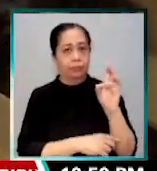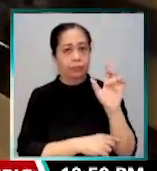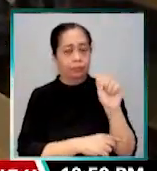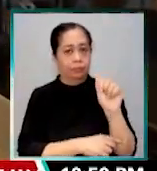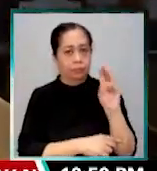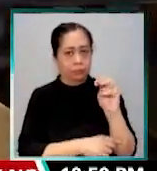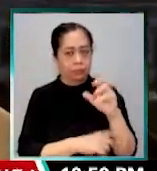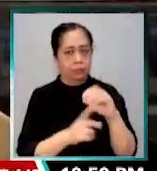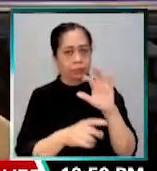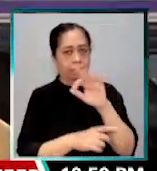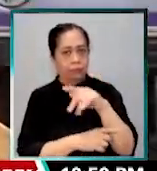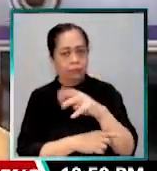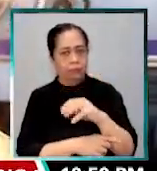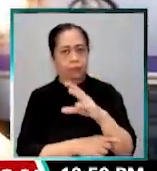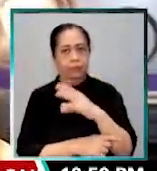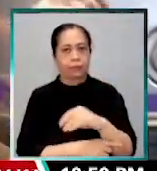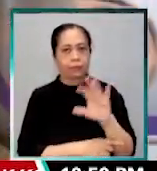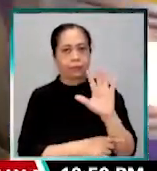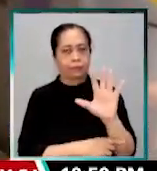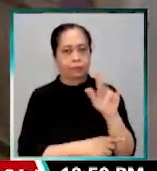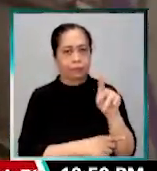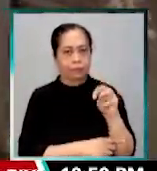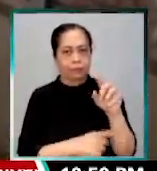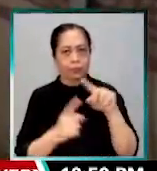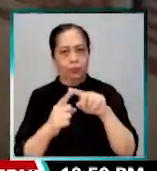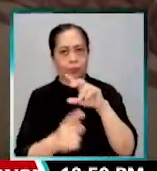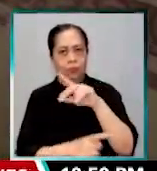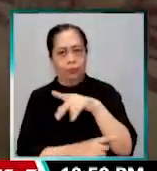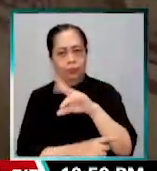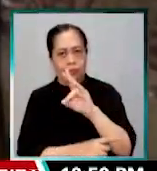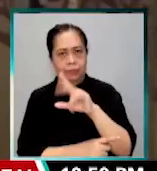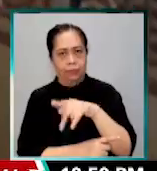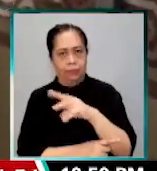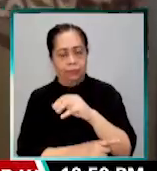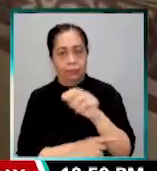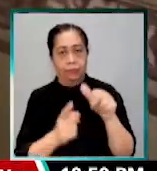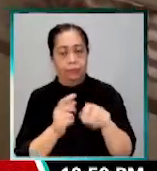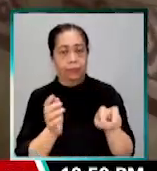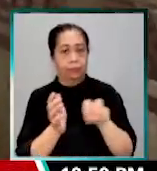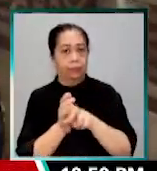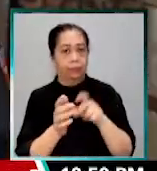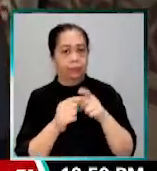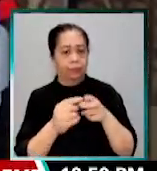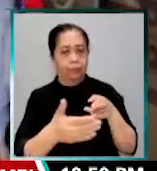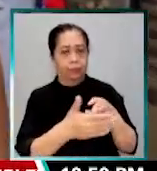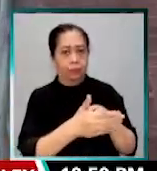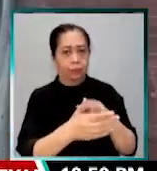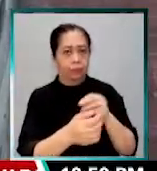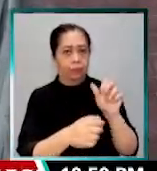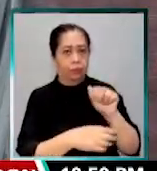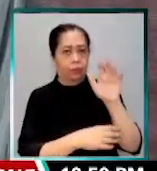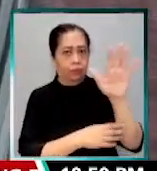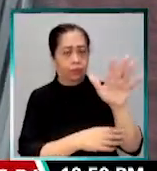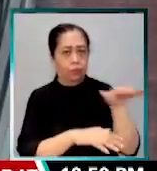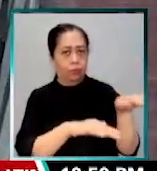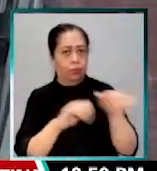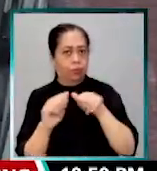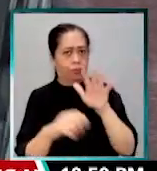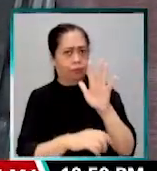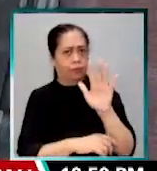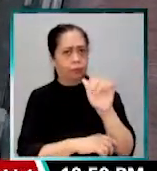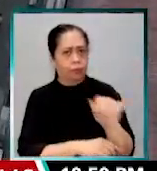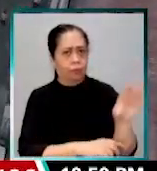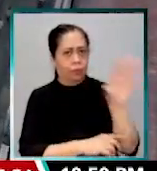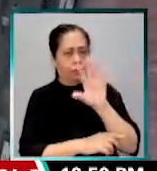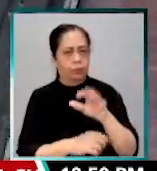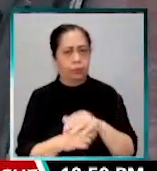at 5 p.m. hanggang 7 p.m. Ang unang biyahe ng tren mula Recto at Antipolo Station ay aalis ng 5 a.m.